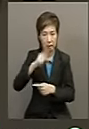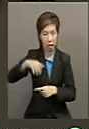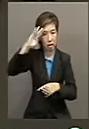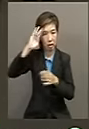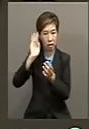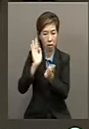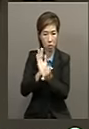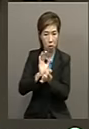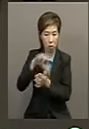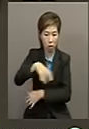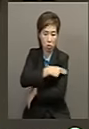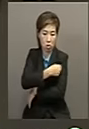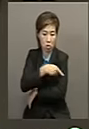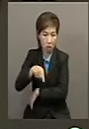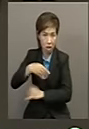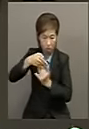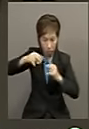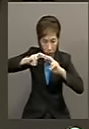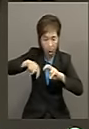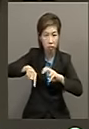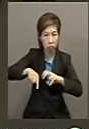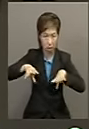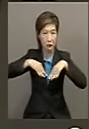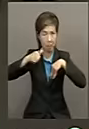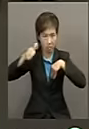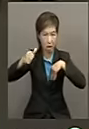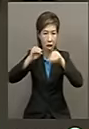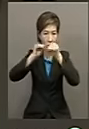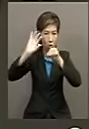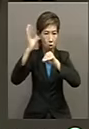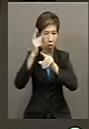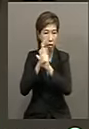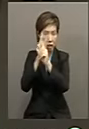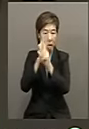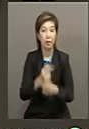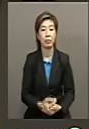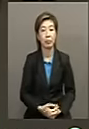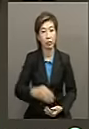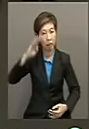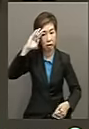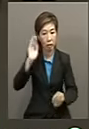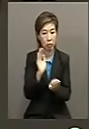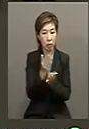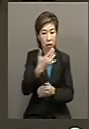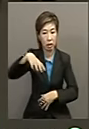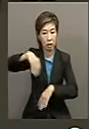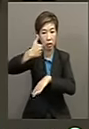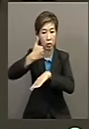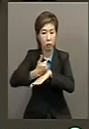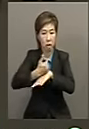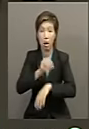จเป็นที่ยอมรับได้เป็นไปตามมาตรฐานสากลซึ่งทางผู้บัญชาการตำรวจแห่งชาติพลตำรวจเอกจักรทิพย์ชัยจินดาก็ก